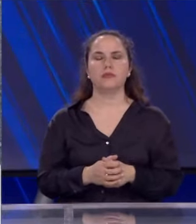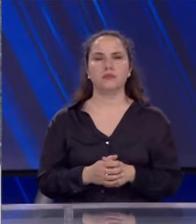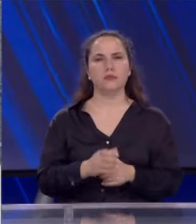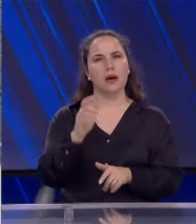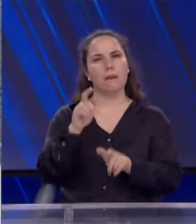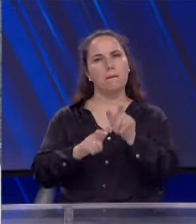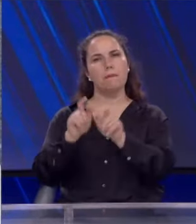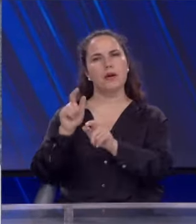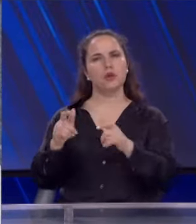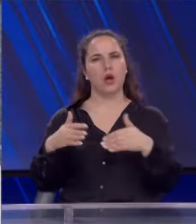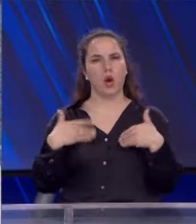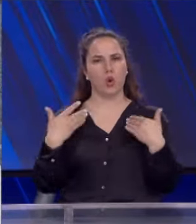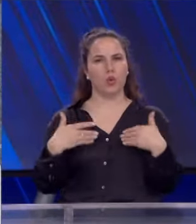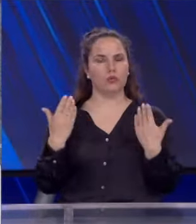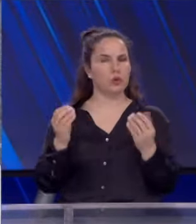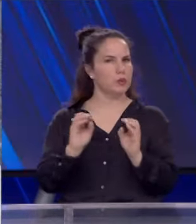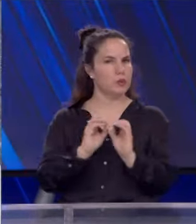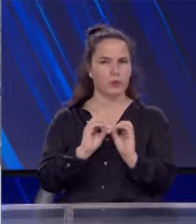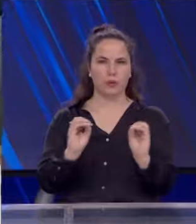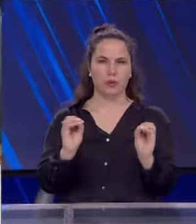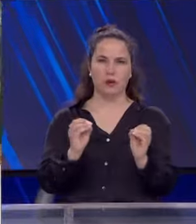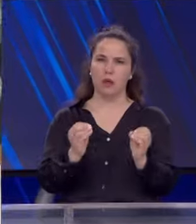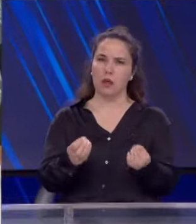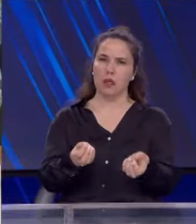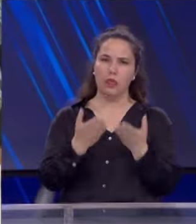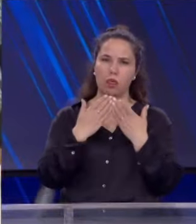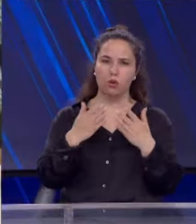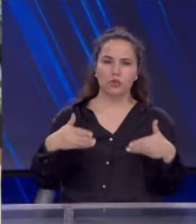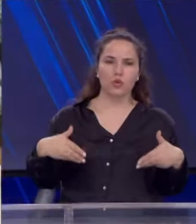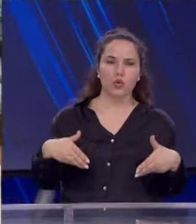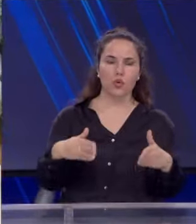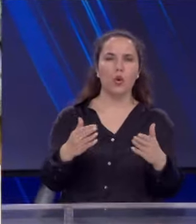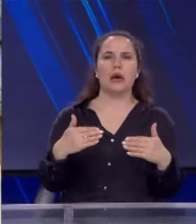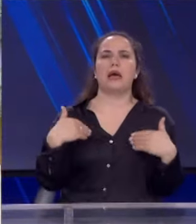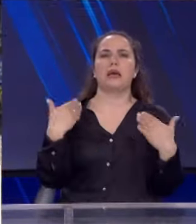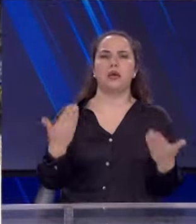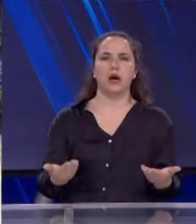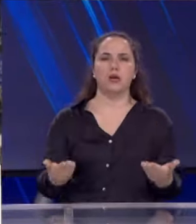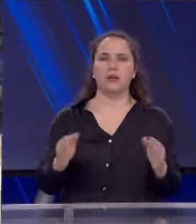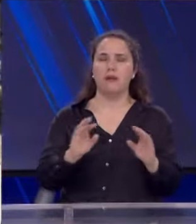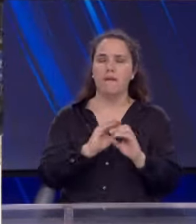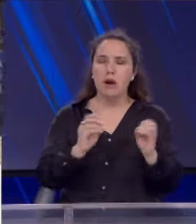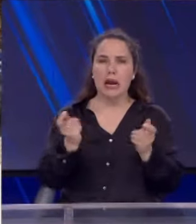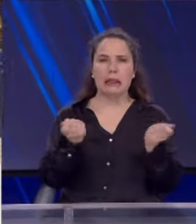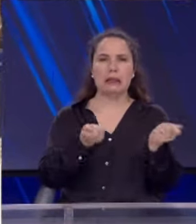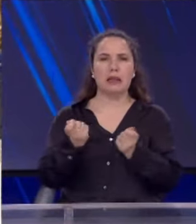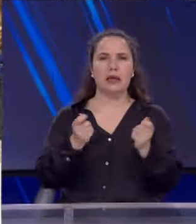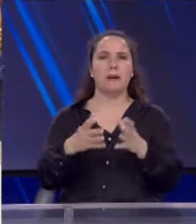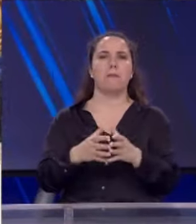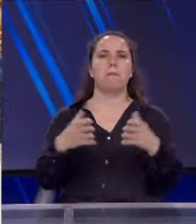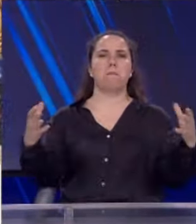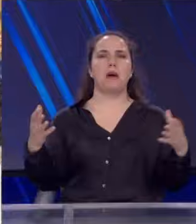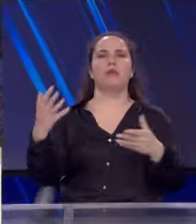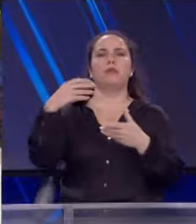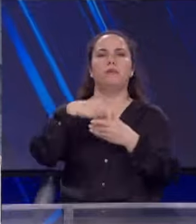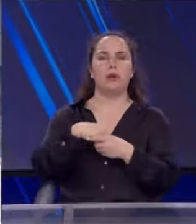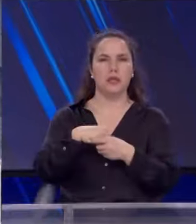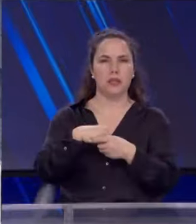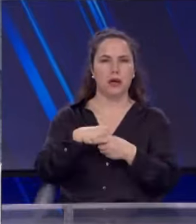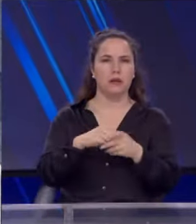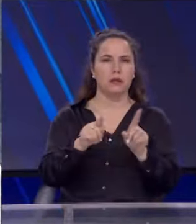Tregtarët shprehen të pakënaqur me kushtet në të cilat ata tregtojnë mallrat. Më shqetësues është fakti që frutat dhe perimet ekspozohen